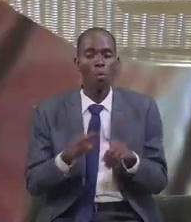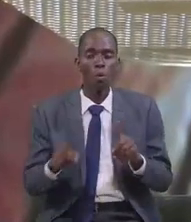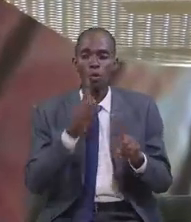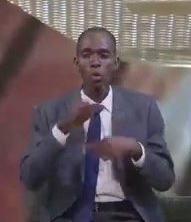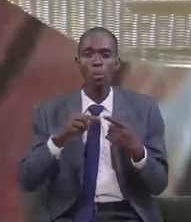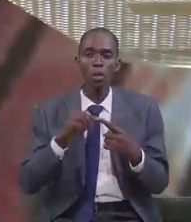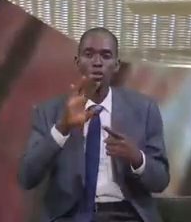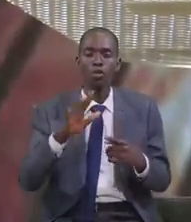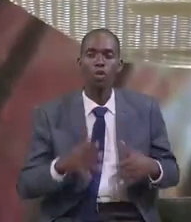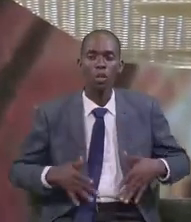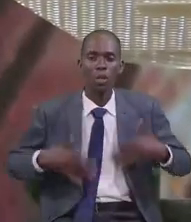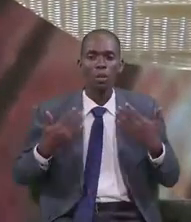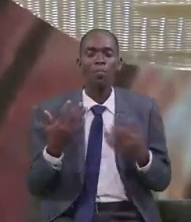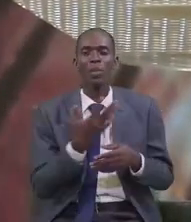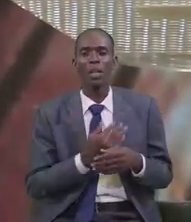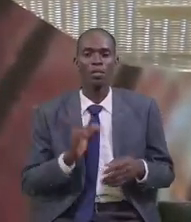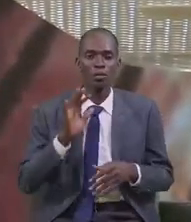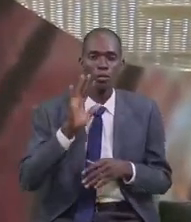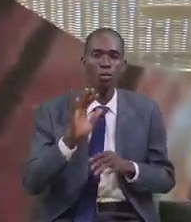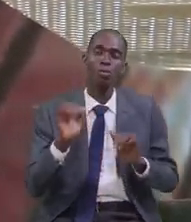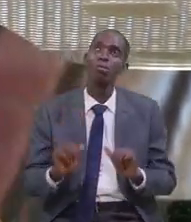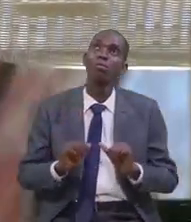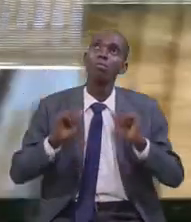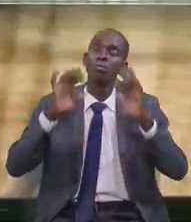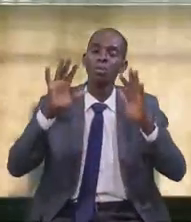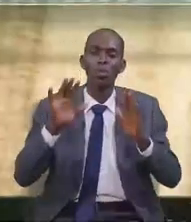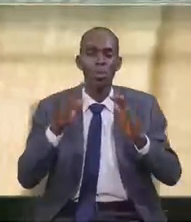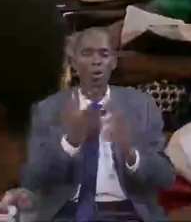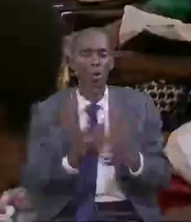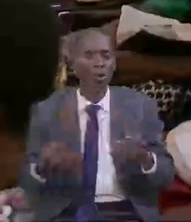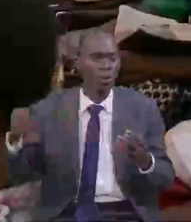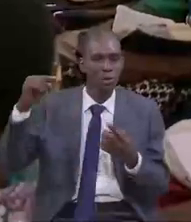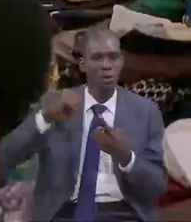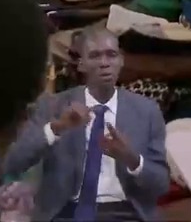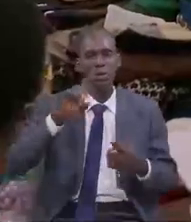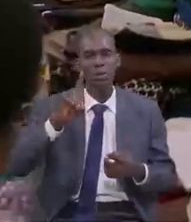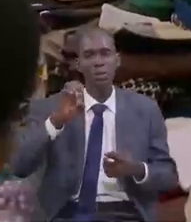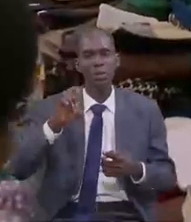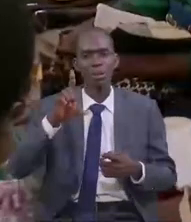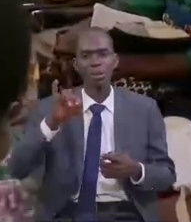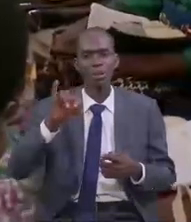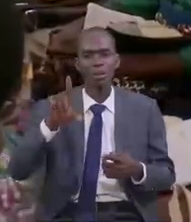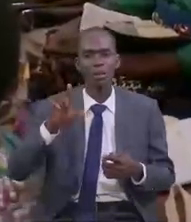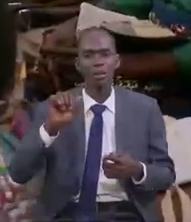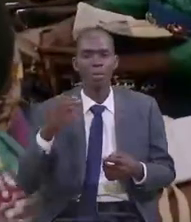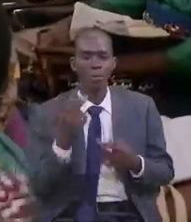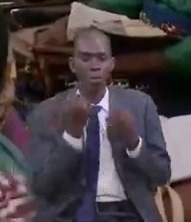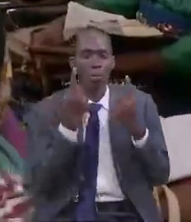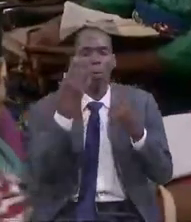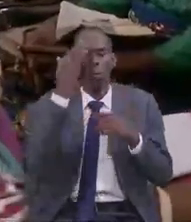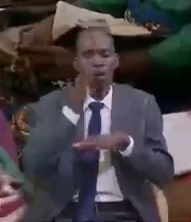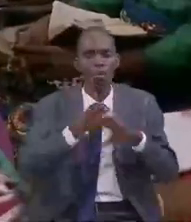la consécration que tu as jusqu'à ce que Delilah te réveille. Pourquoi ne t'es-tu pas réveillé avant ce